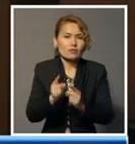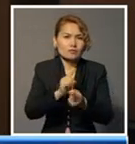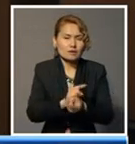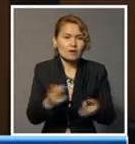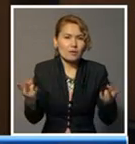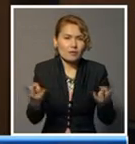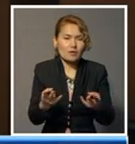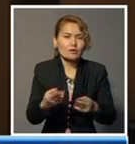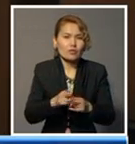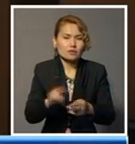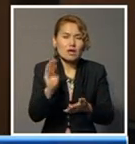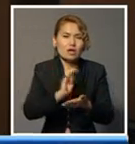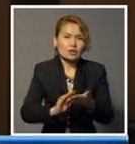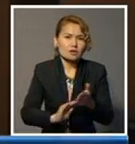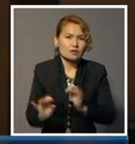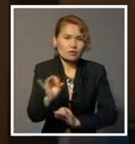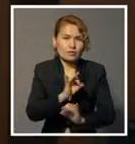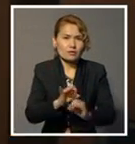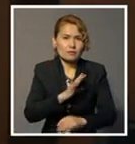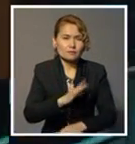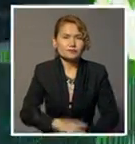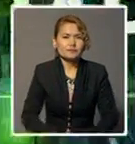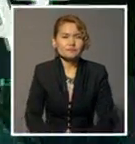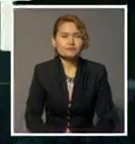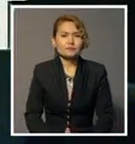біз заң өзгерістерін талқылайтын боламыз бүгінгі таңда.